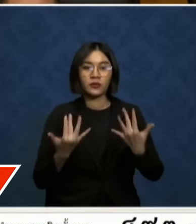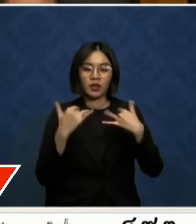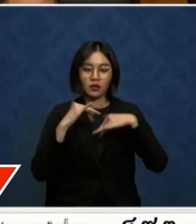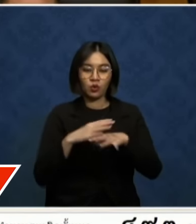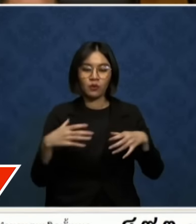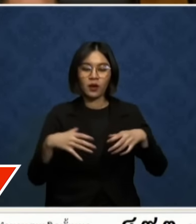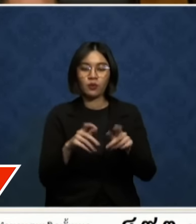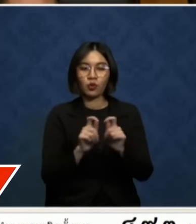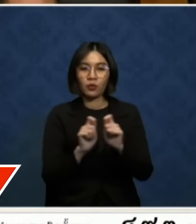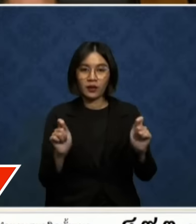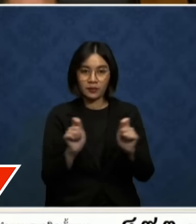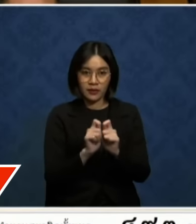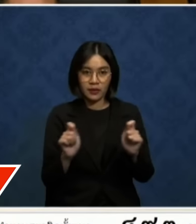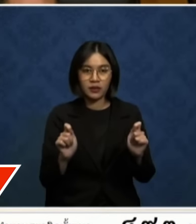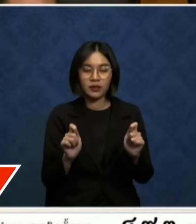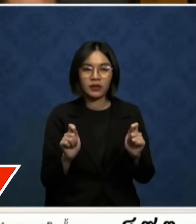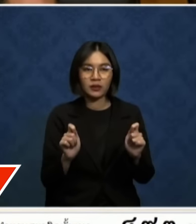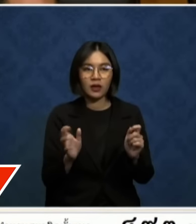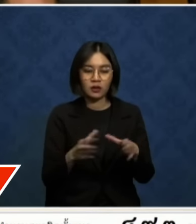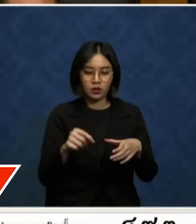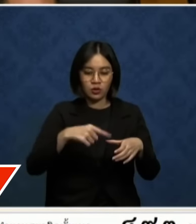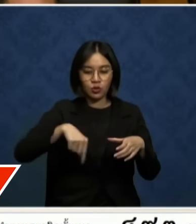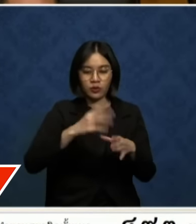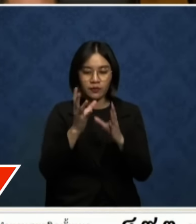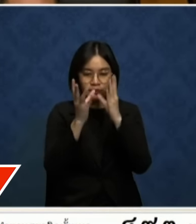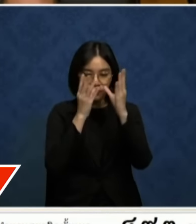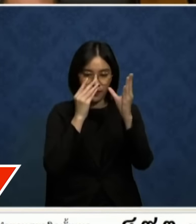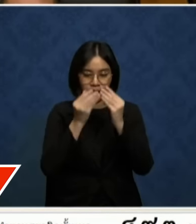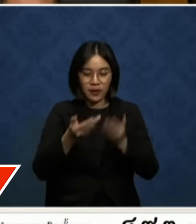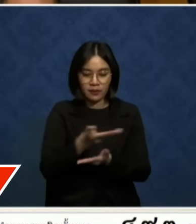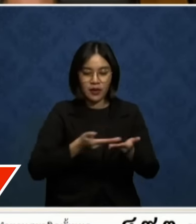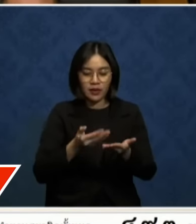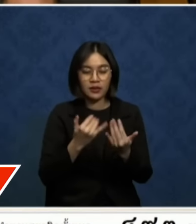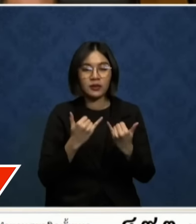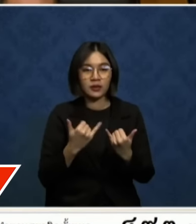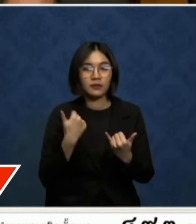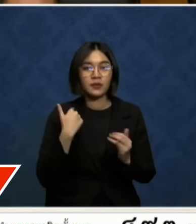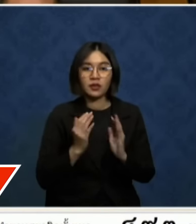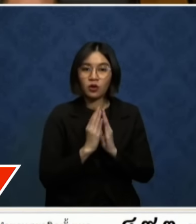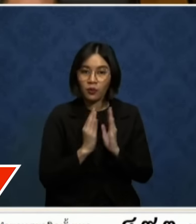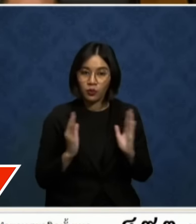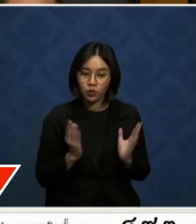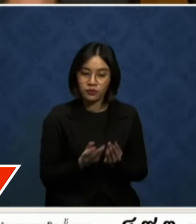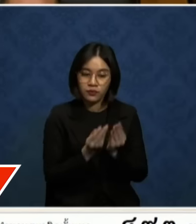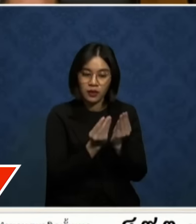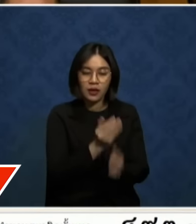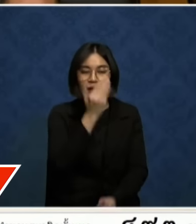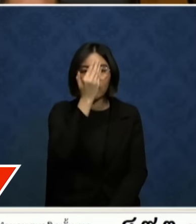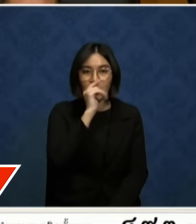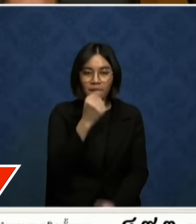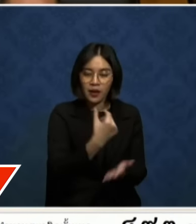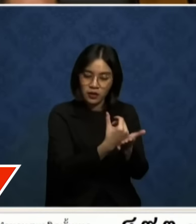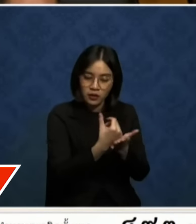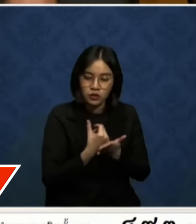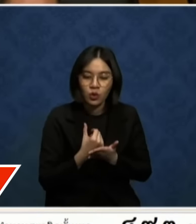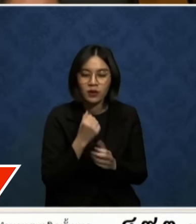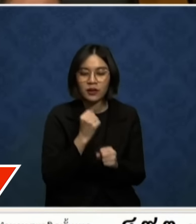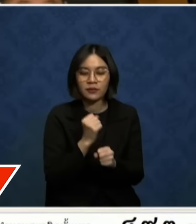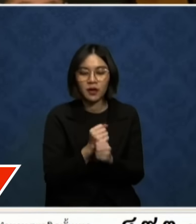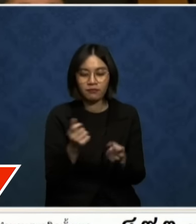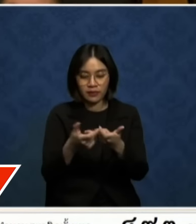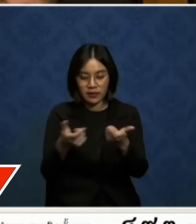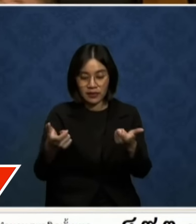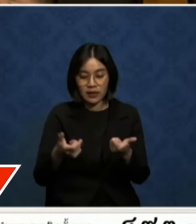หนึ่งในอนุของกรรมการชุดนี้ที่ศึกษารายงานชุดนี้นะครับก็ขอบคุณท่านชนทิชานะครับที่ได้ช่วยกันทำรายงานฉ